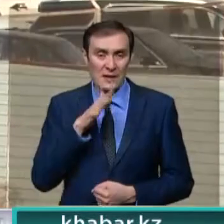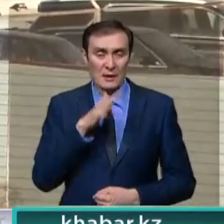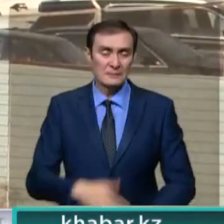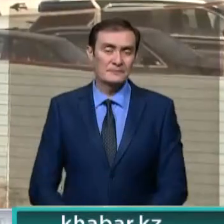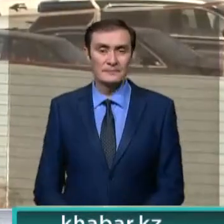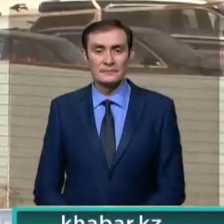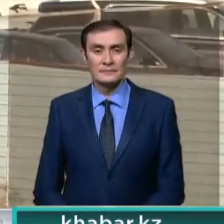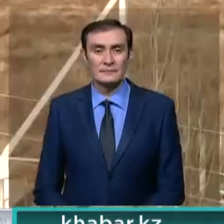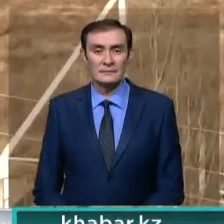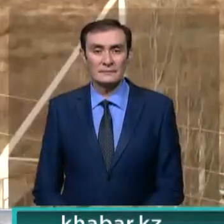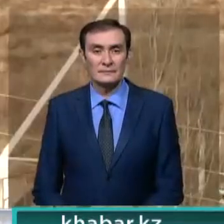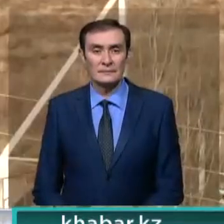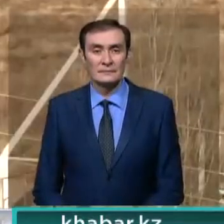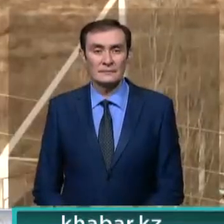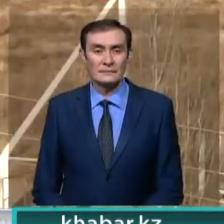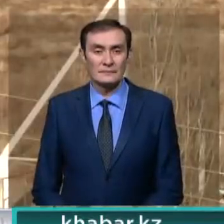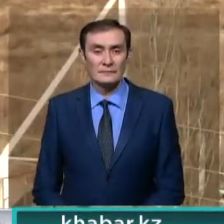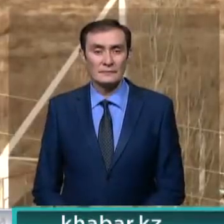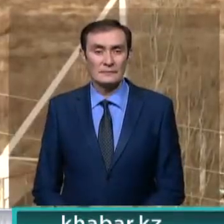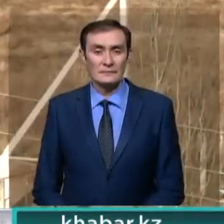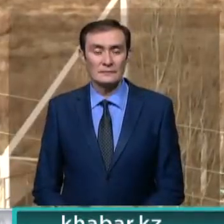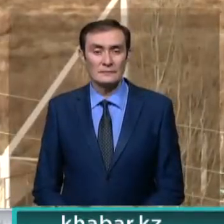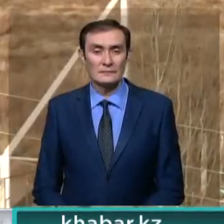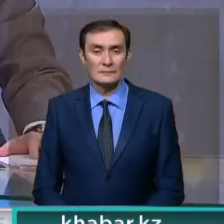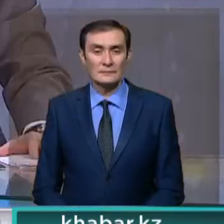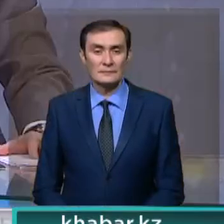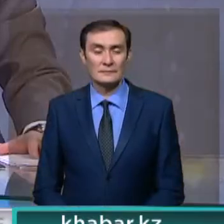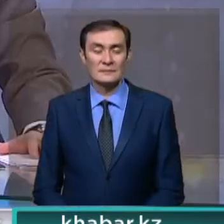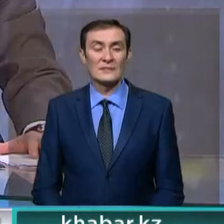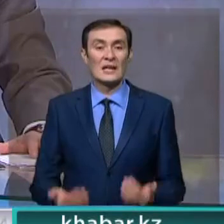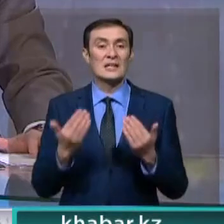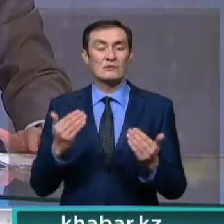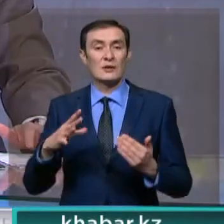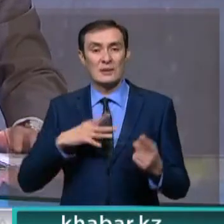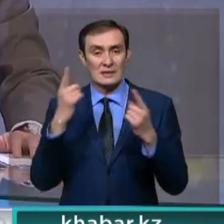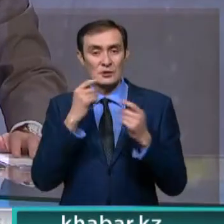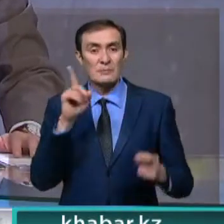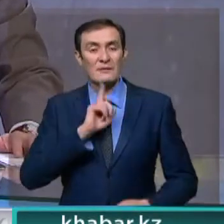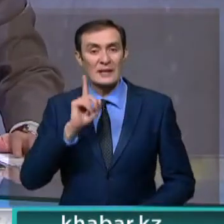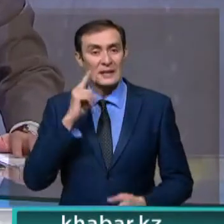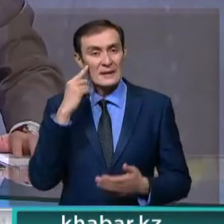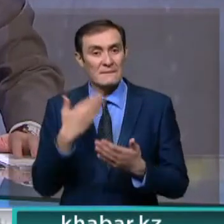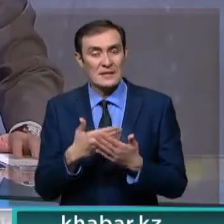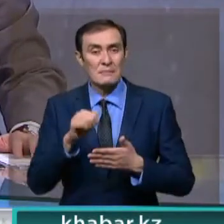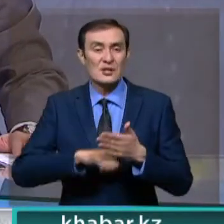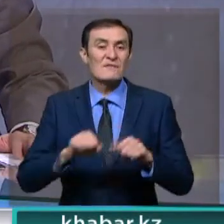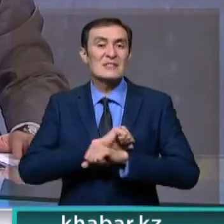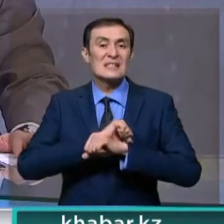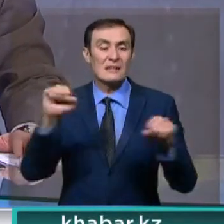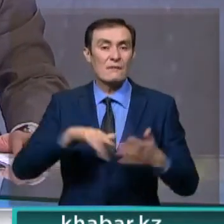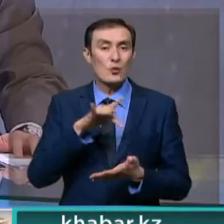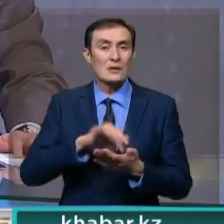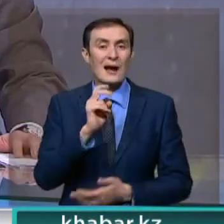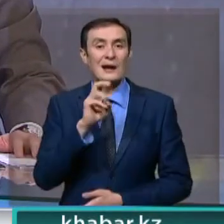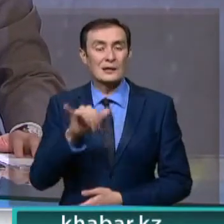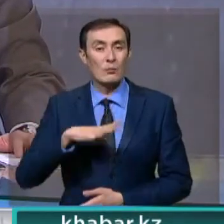Наталья Строкова, Ермек Мухамедьяров, Таир Мерекенов. Итоги дня. Сегодня были озвучены предварительные версии причин взрыва в Актау.